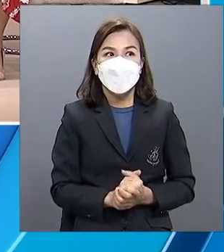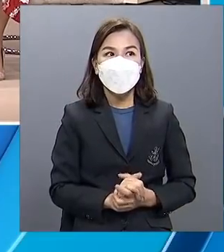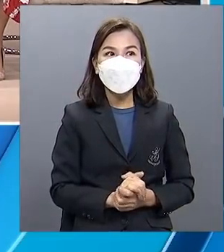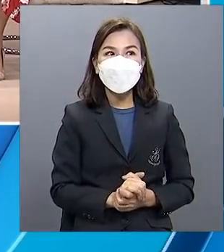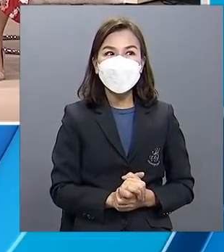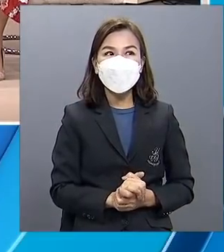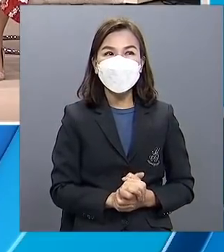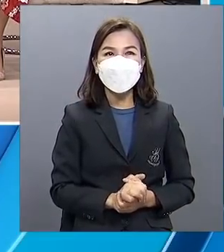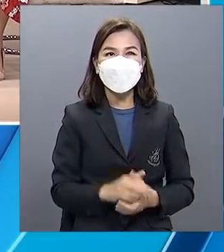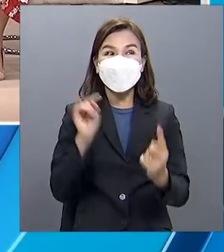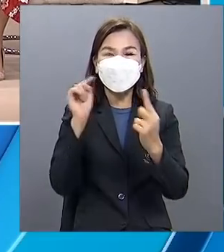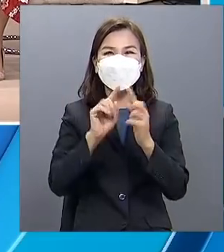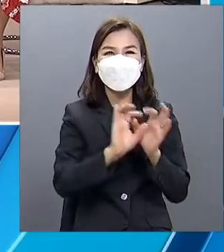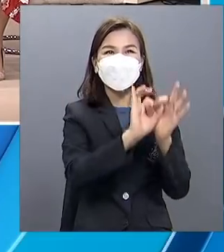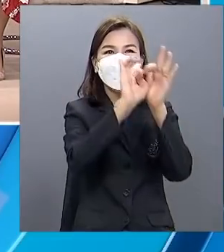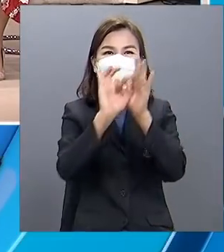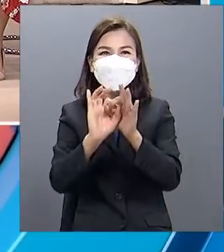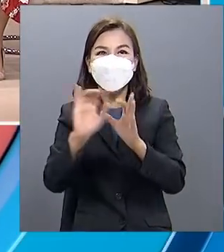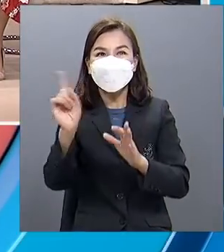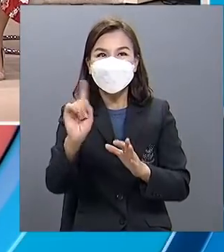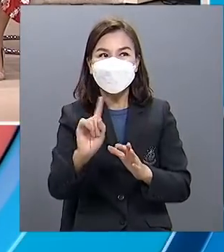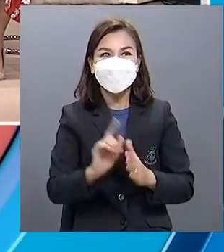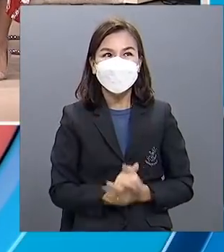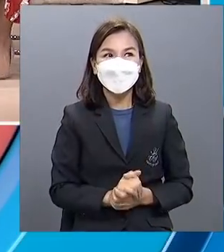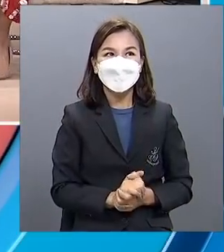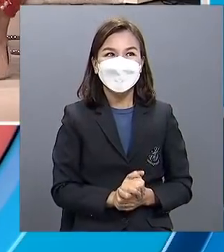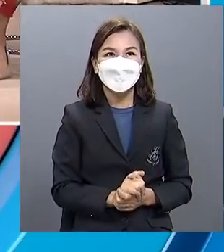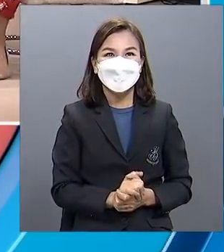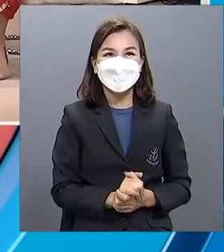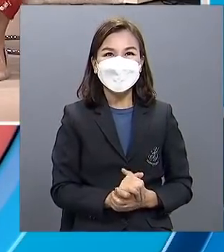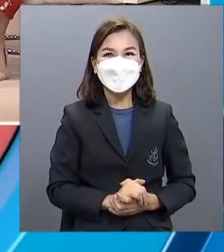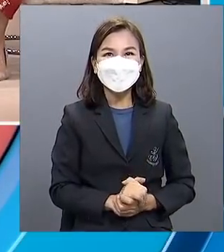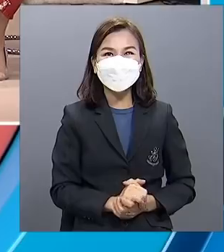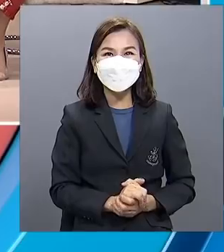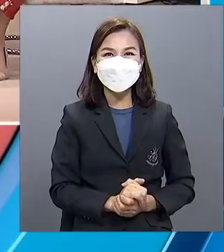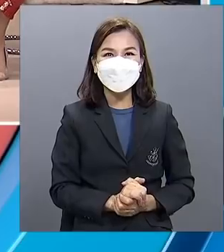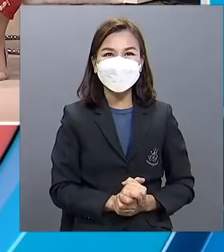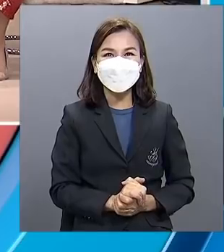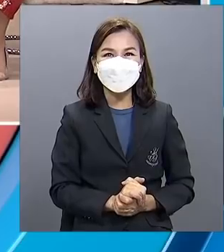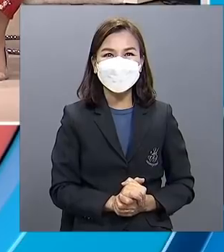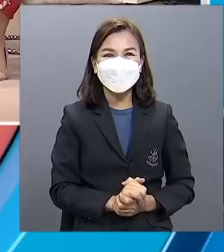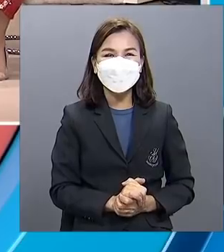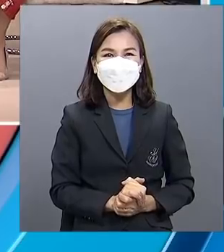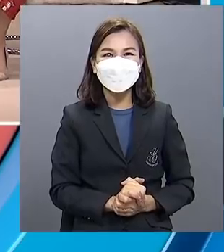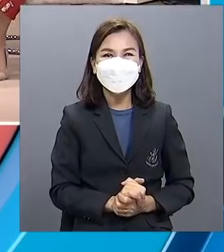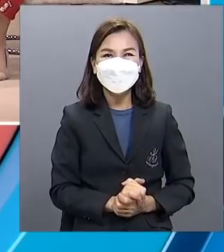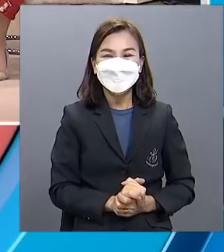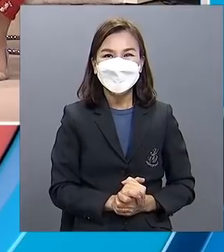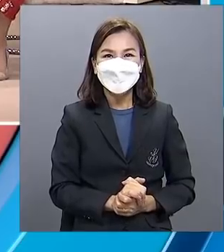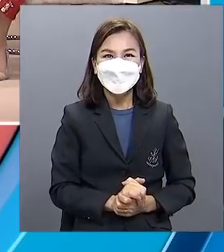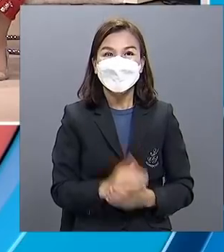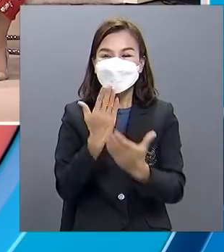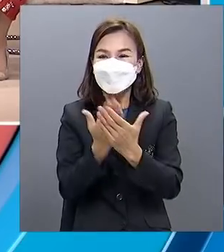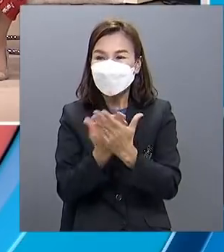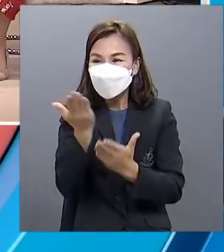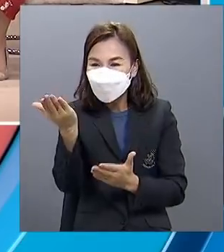ตรุษจีนด้วยนะครับอาจารย์อ้าขอแต๊ะเอียเลยเดี๋ยวนี้เขาเดียวไม่ใช่แต่ต้องขออั่งเปาอาจารย์เรา